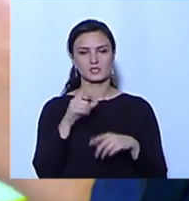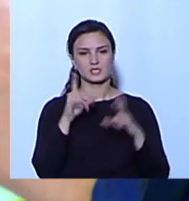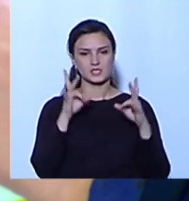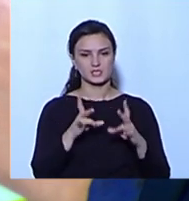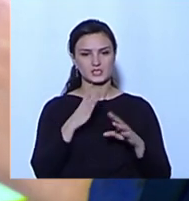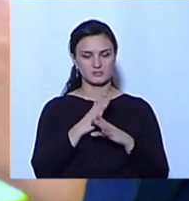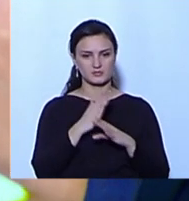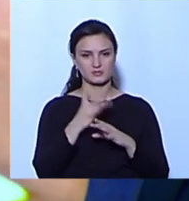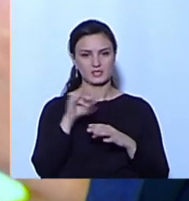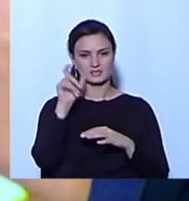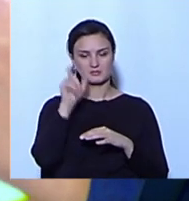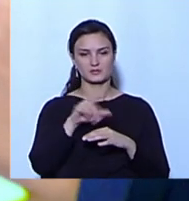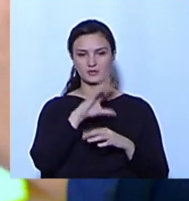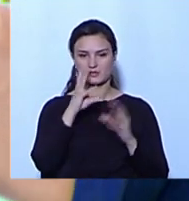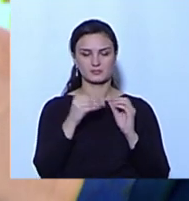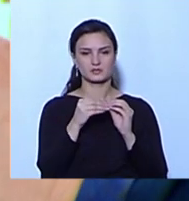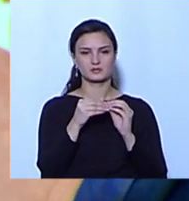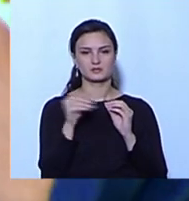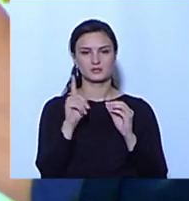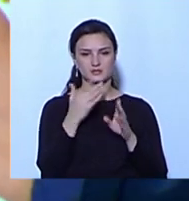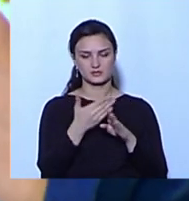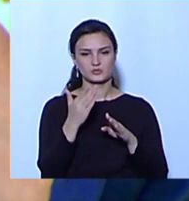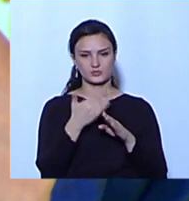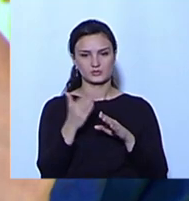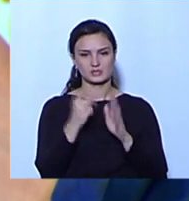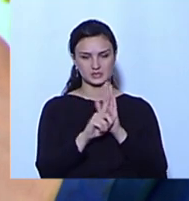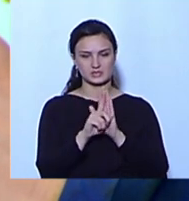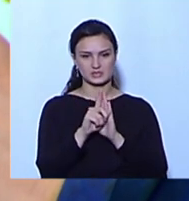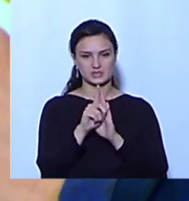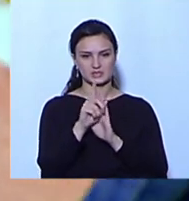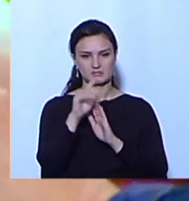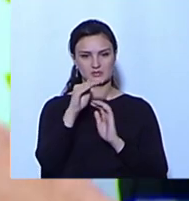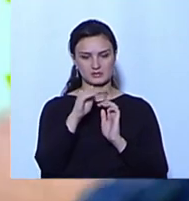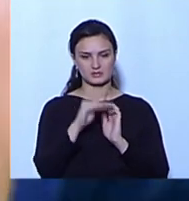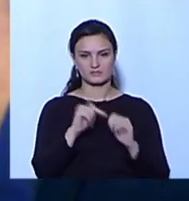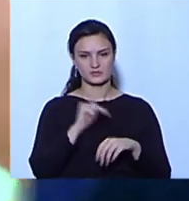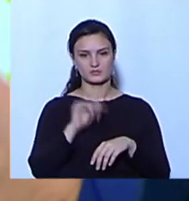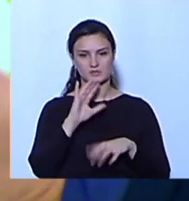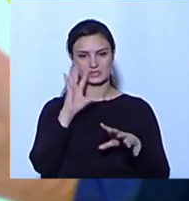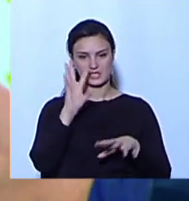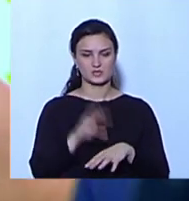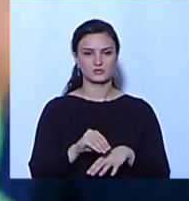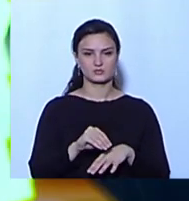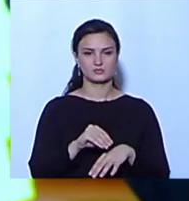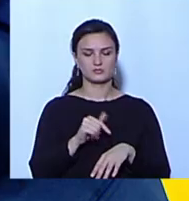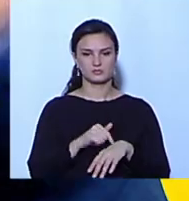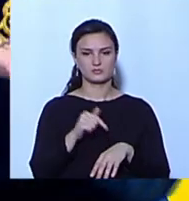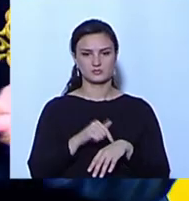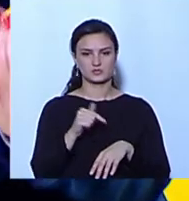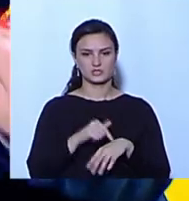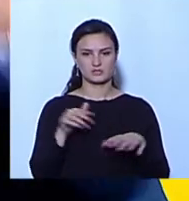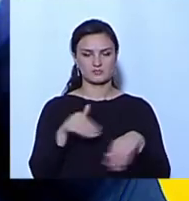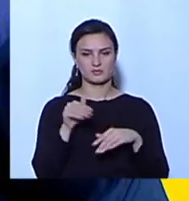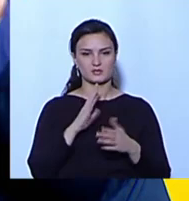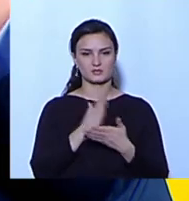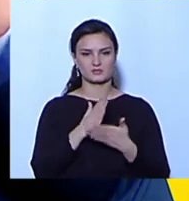მაგრამ აქ ადამიანი ყველაფერს კარგად გზნობს და რაღაცა დონიდან ეწყება ვეღარ გზნობს და აქ საერთოდ აბსოლუტური ანესთეზია, ნუ შეგრძნებები